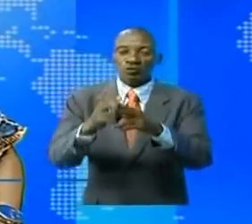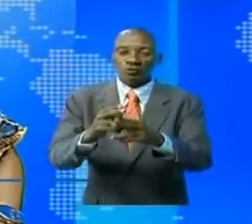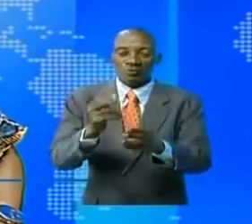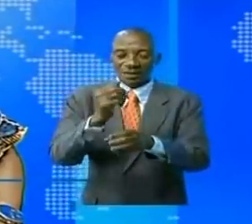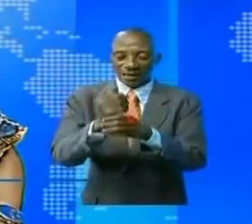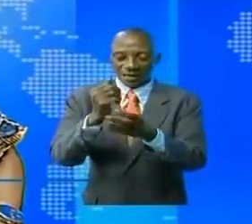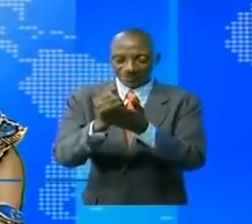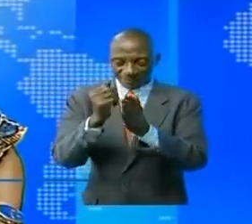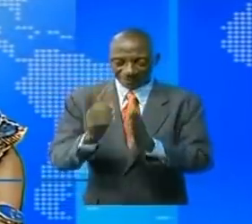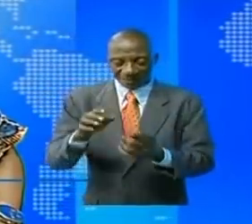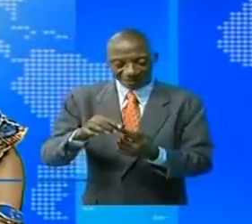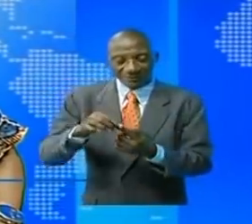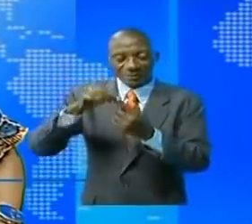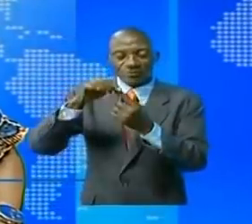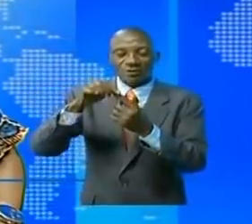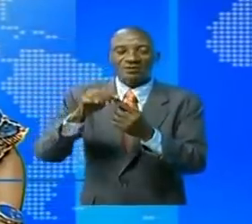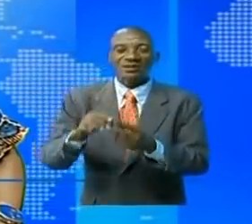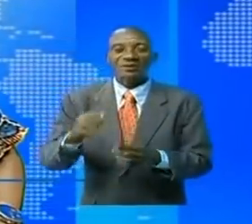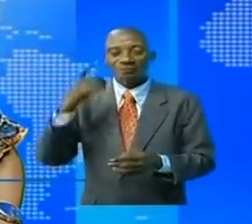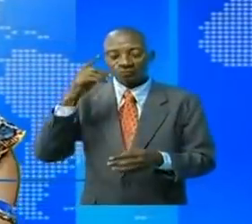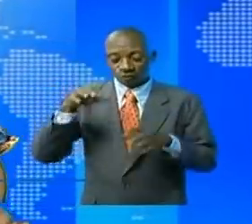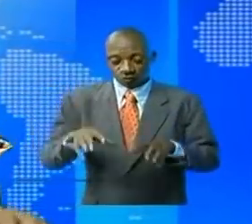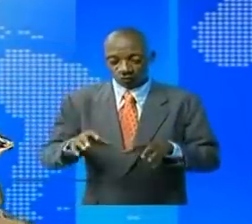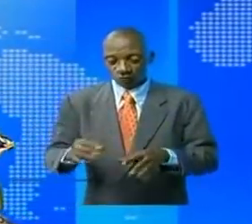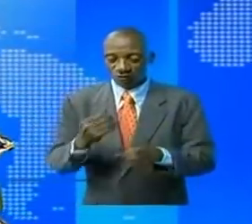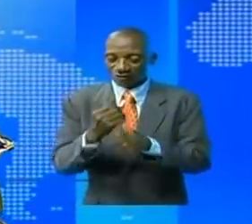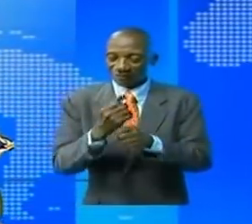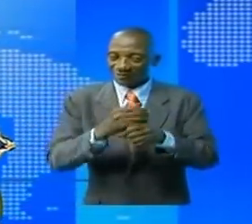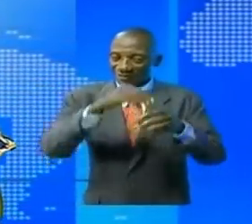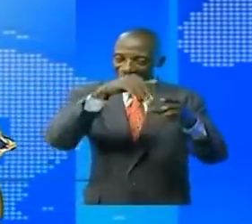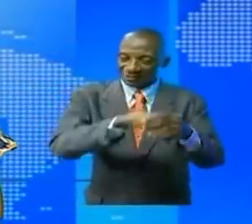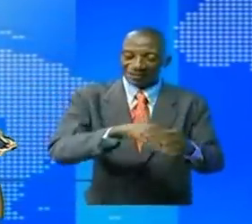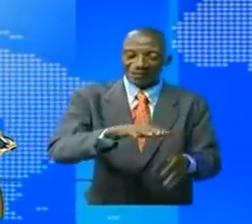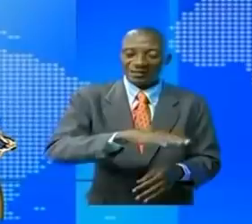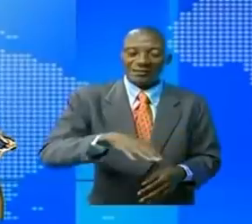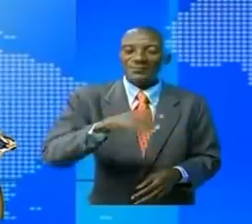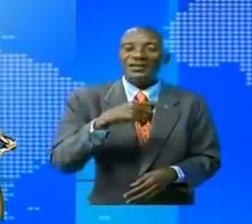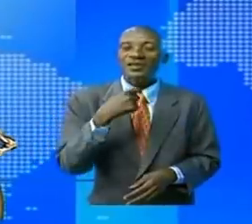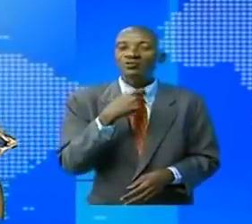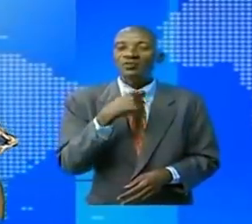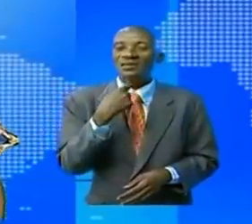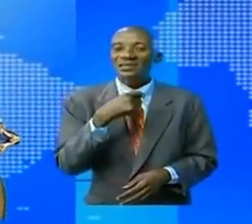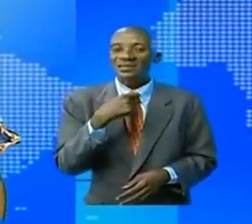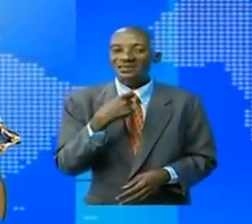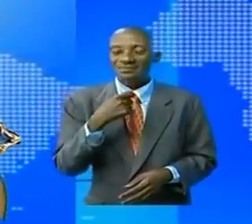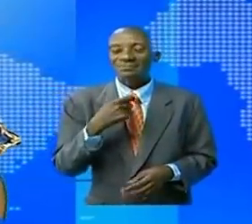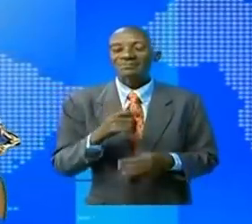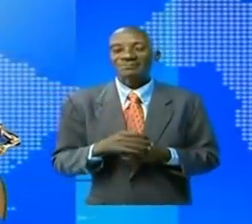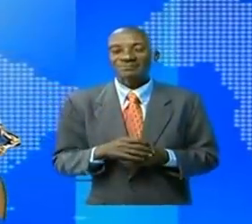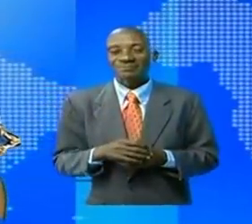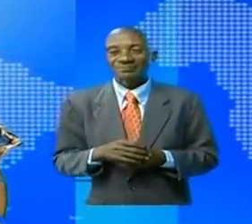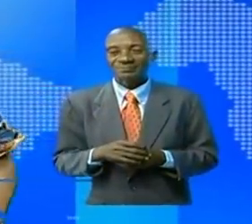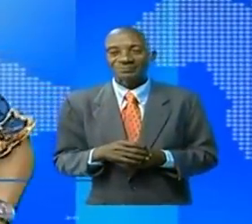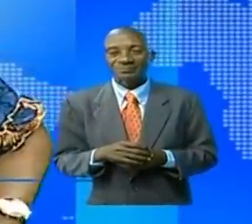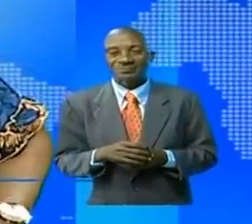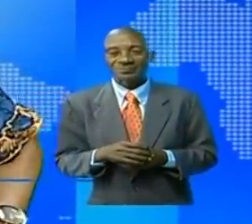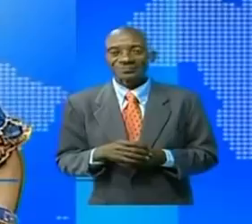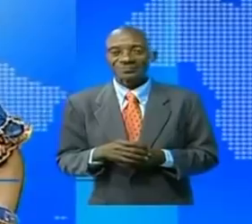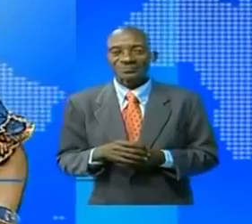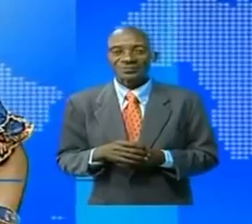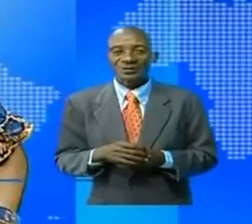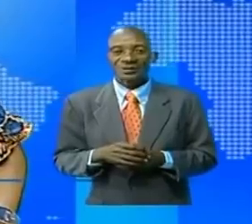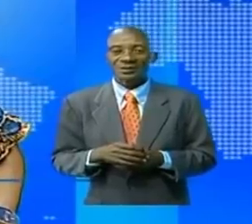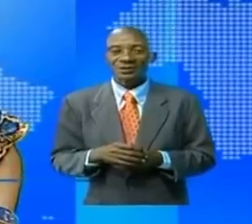ambassadeur extraordinaire et plénipotentiaire de la République démocratique du Congo, de Turquie,